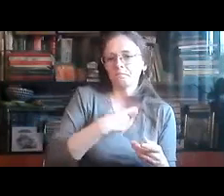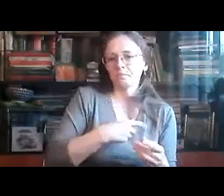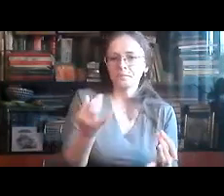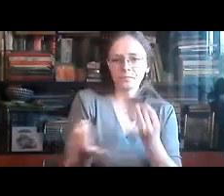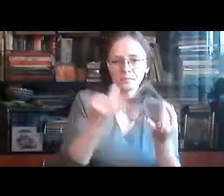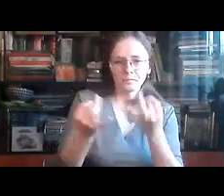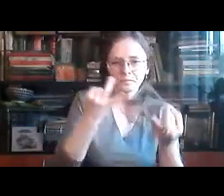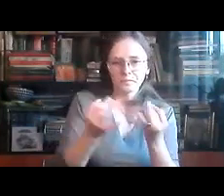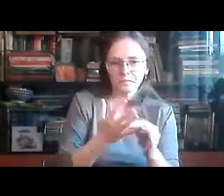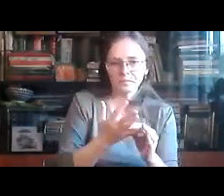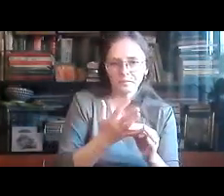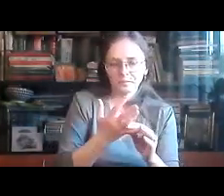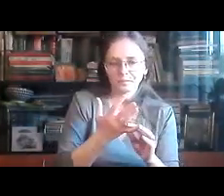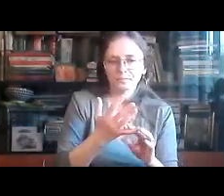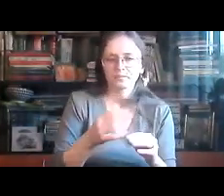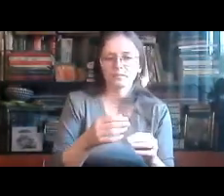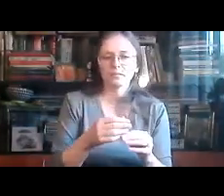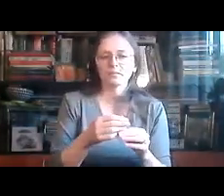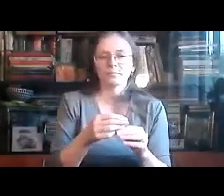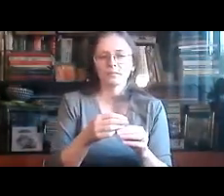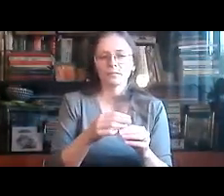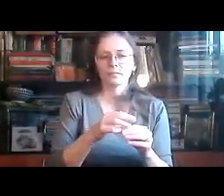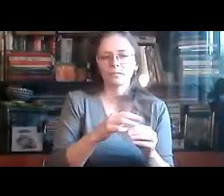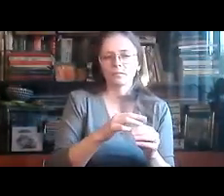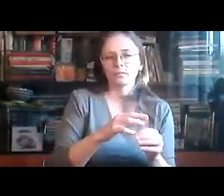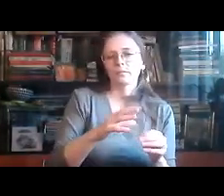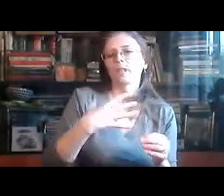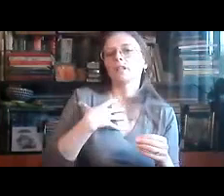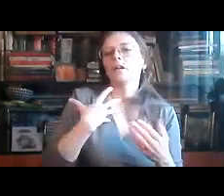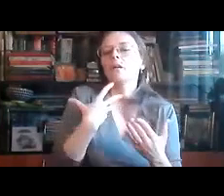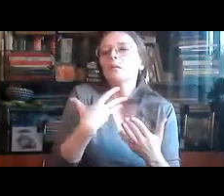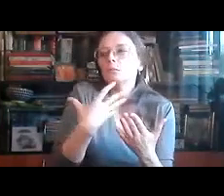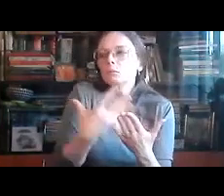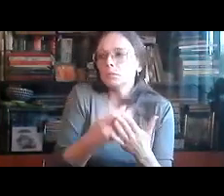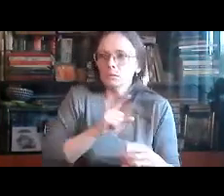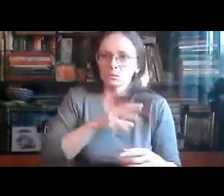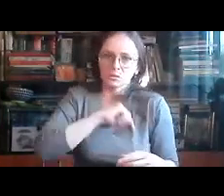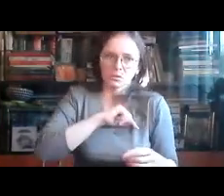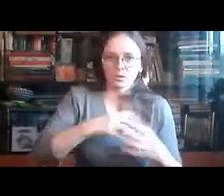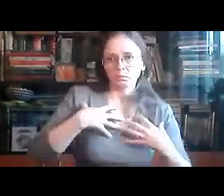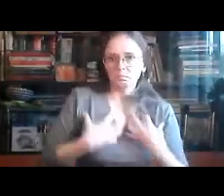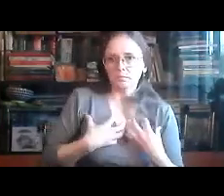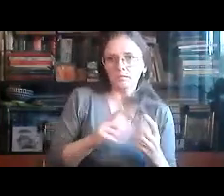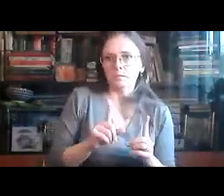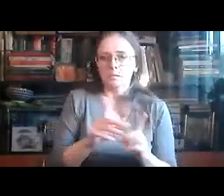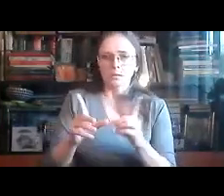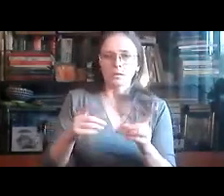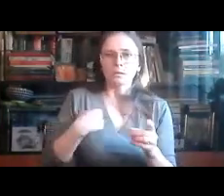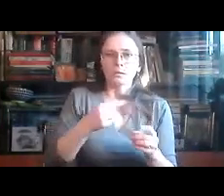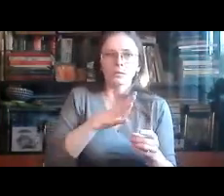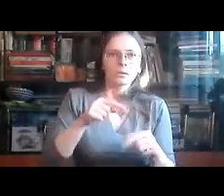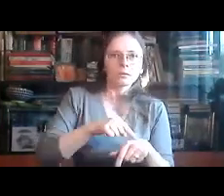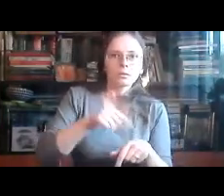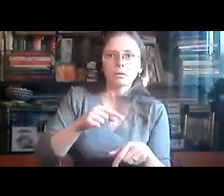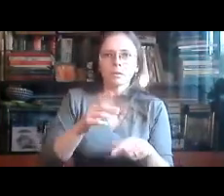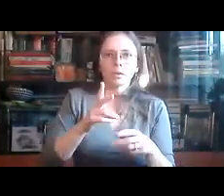травматично, если честно. Ну, когда я вот как-то должна сталкиваться и переходить через все эти